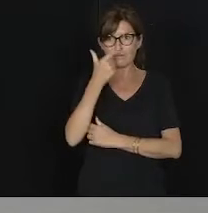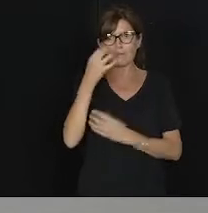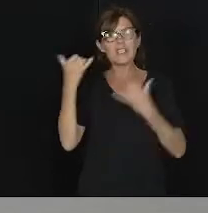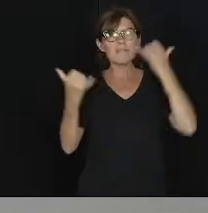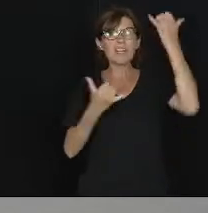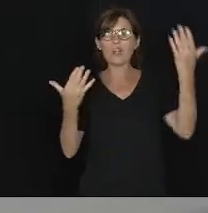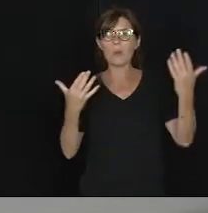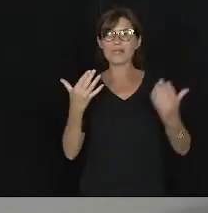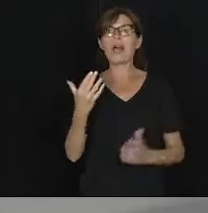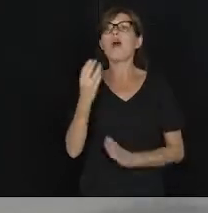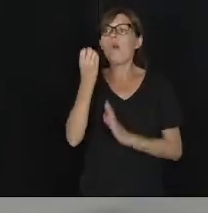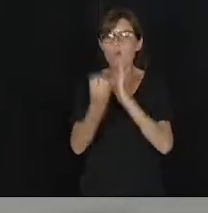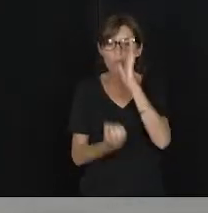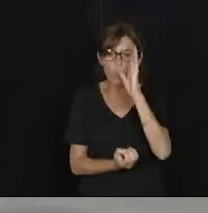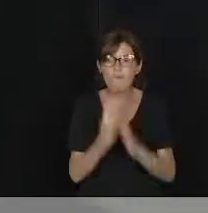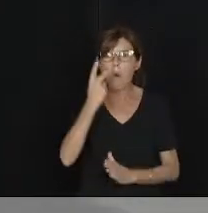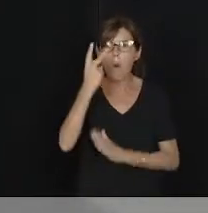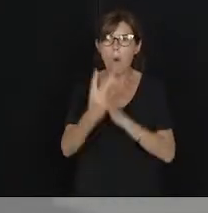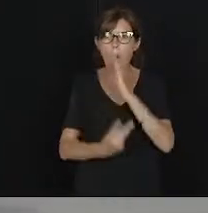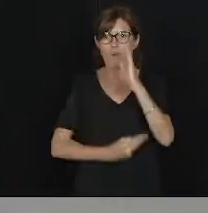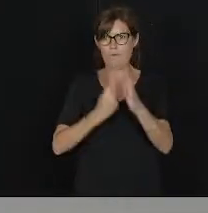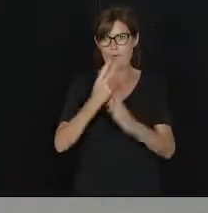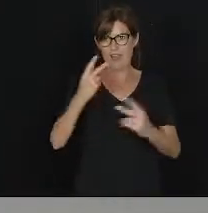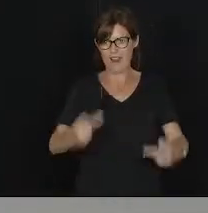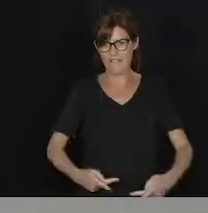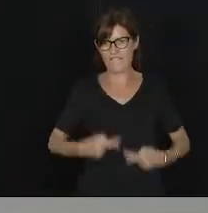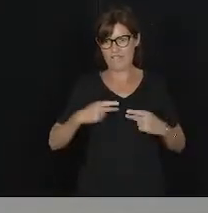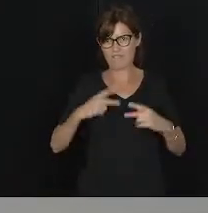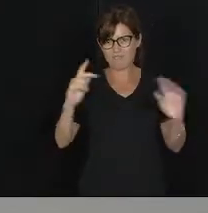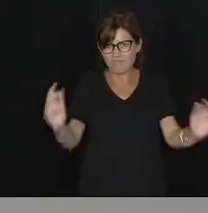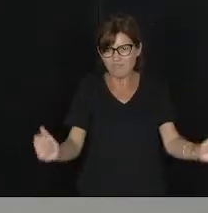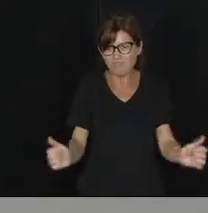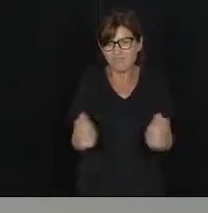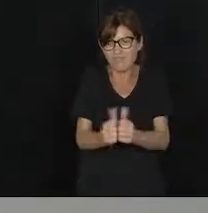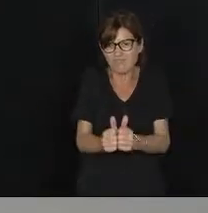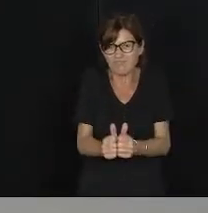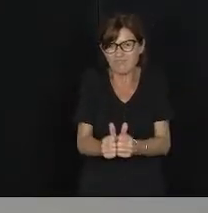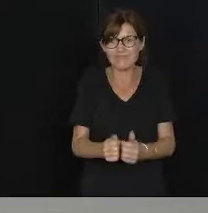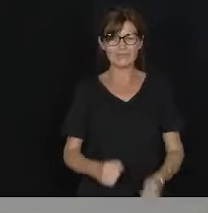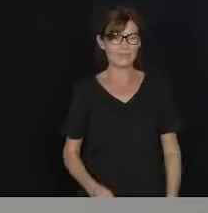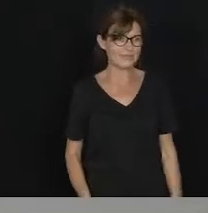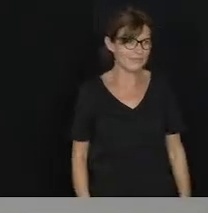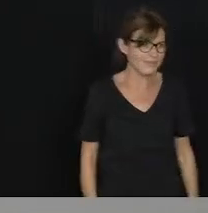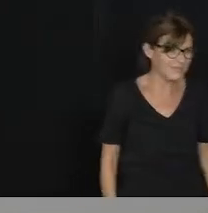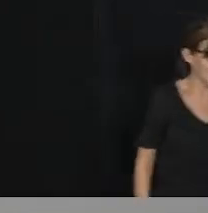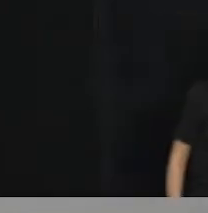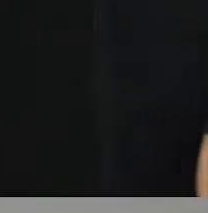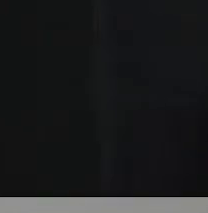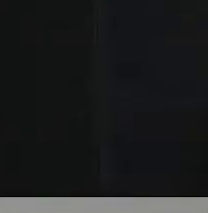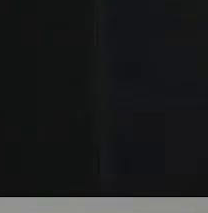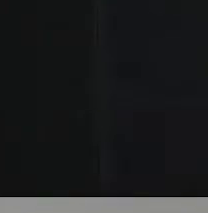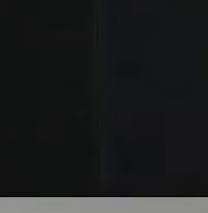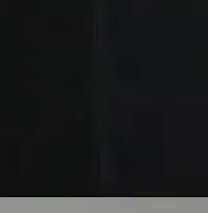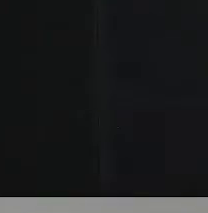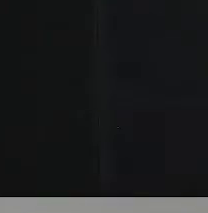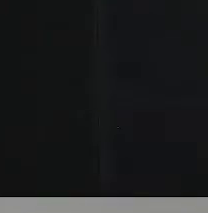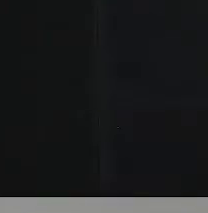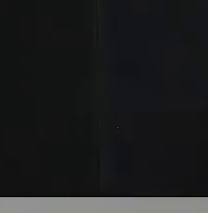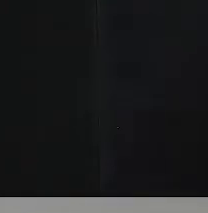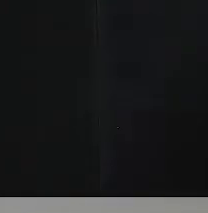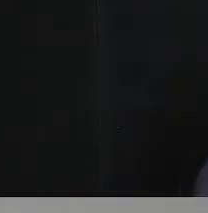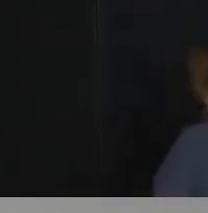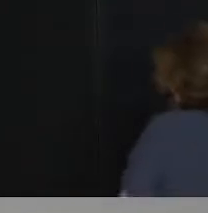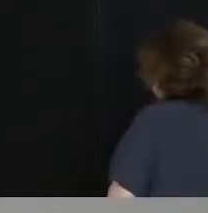recommencement. Et dans leur projection du futur, finalement, eh bien la guerre, assez étrangement à dire vrai, elle est le plus souvent effacée. Comme